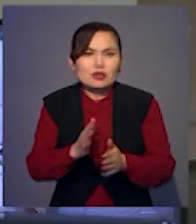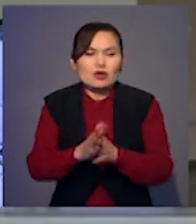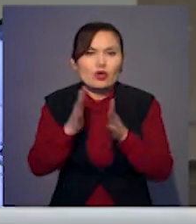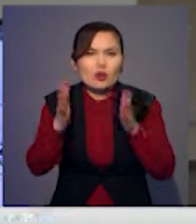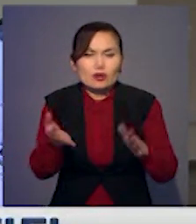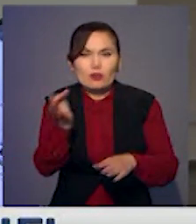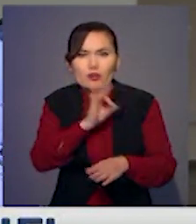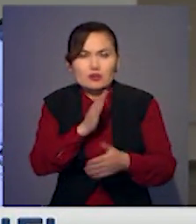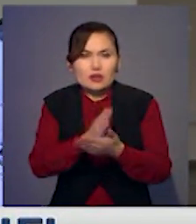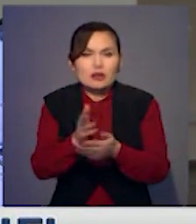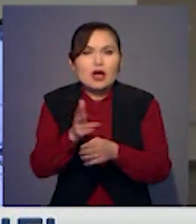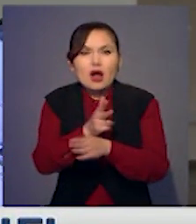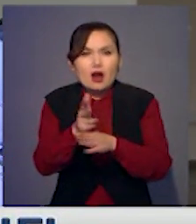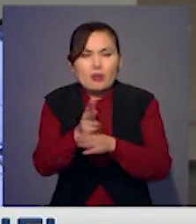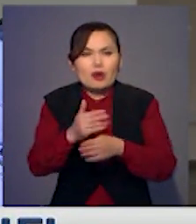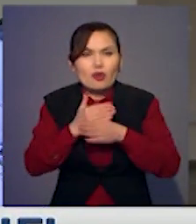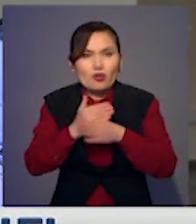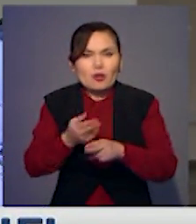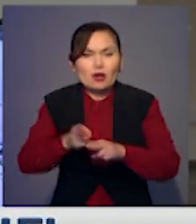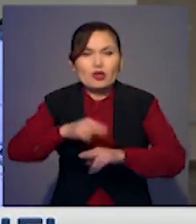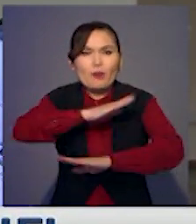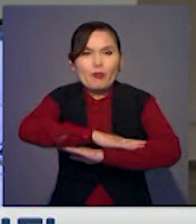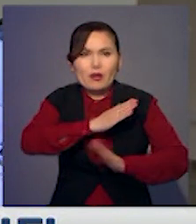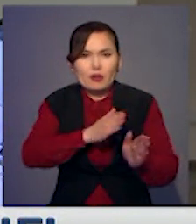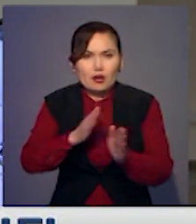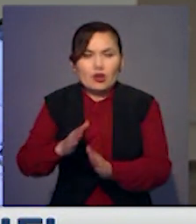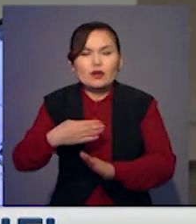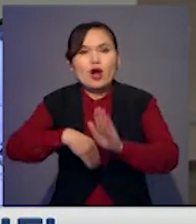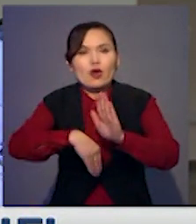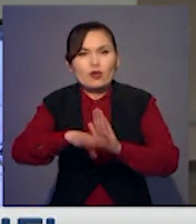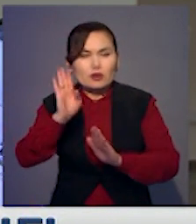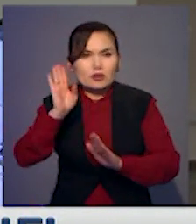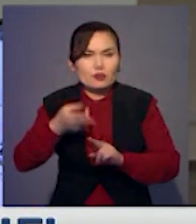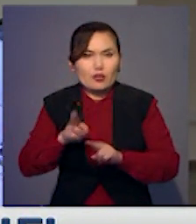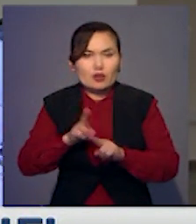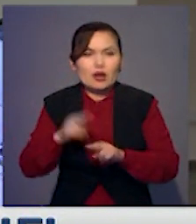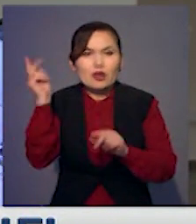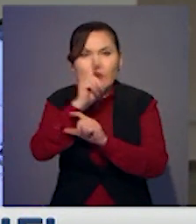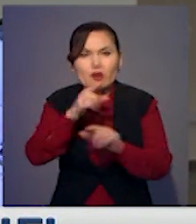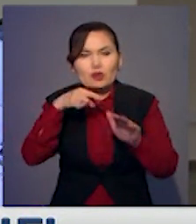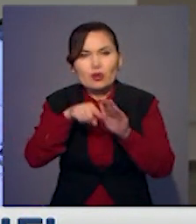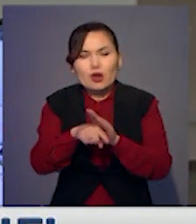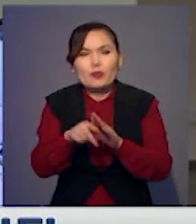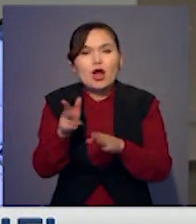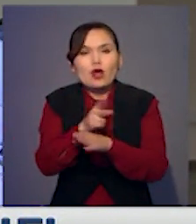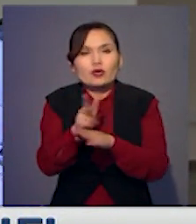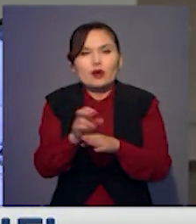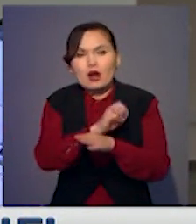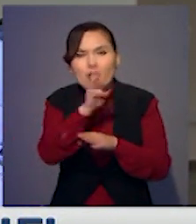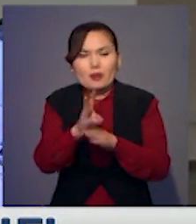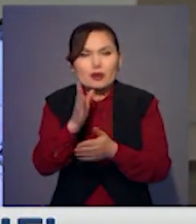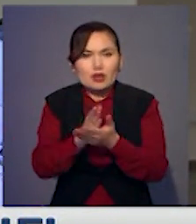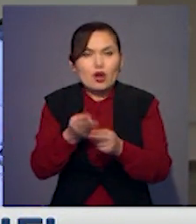Және де болашақта бұндай бейне бақылау камералар барлық Түркістан қаласында